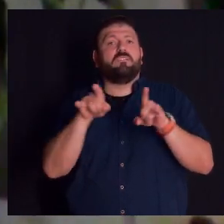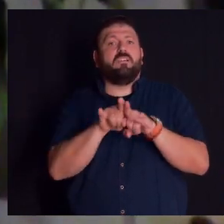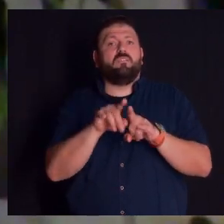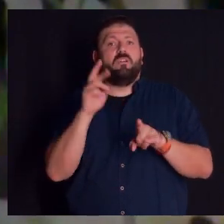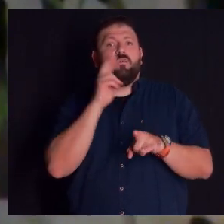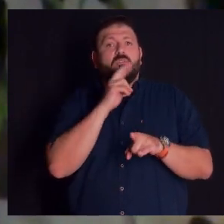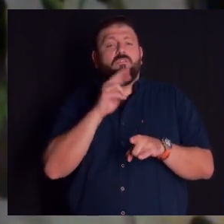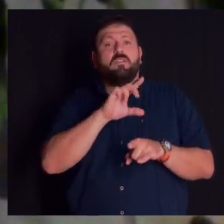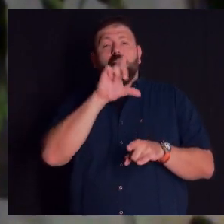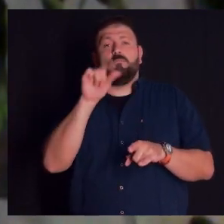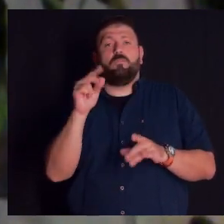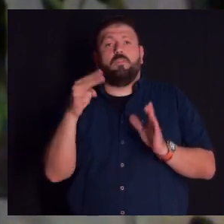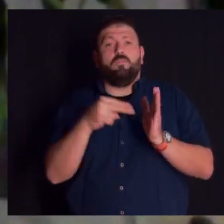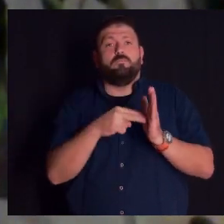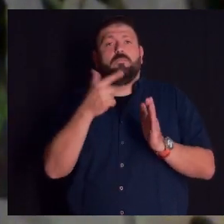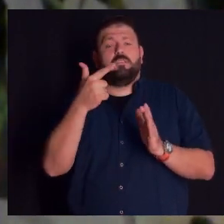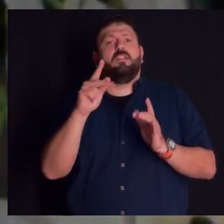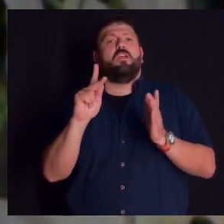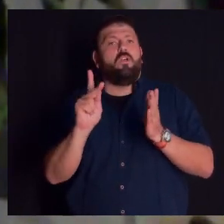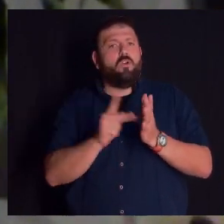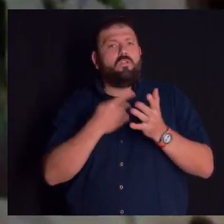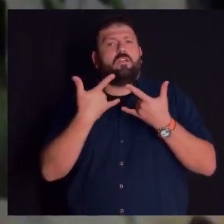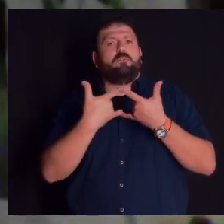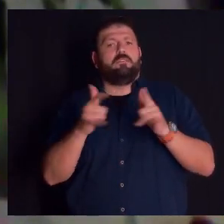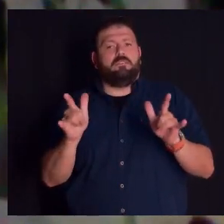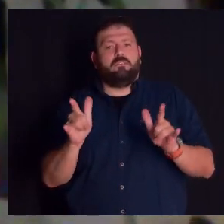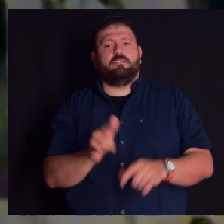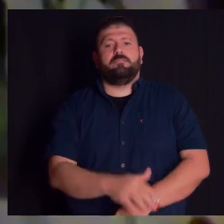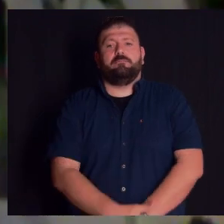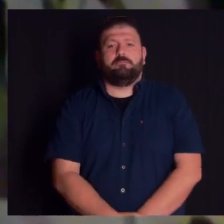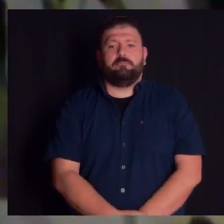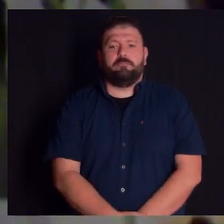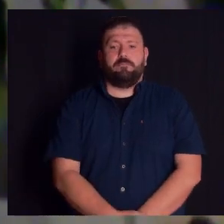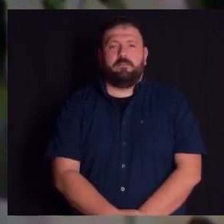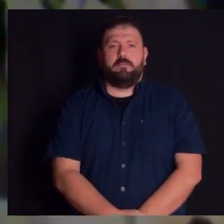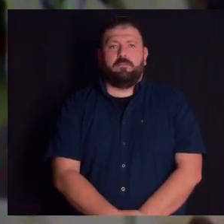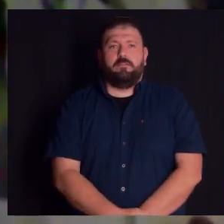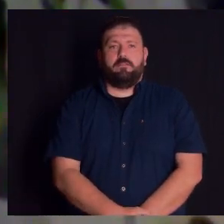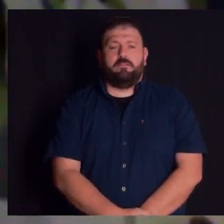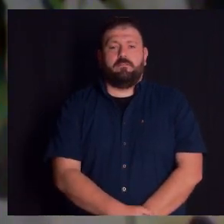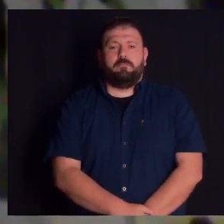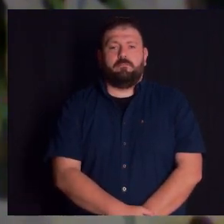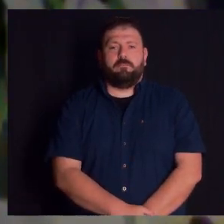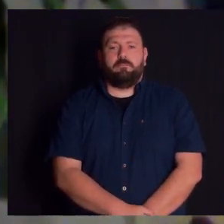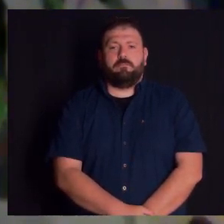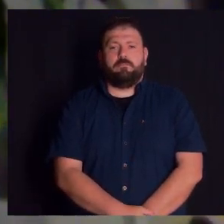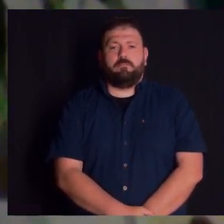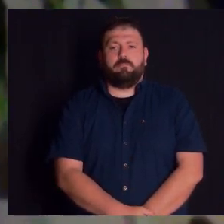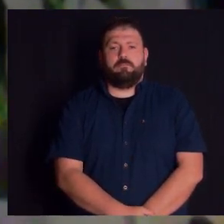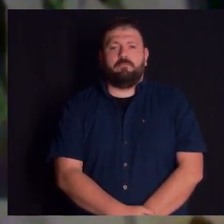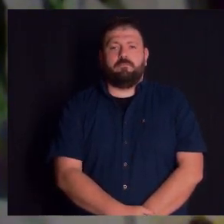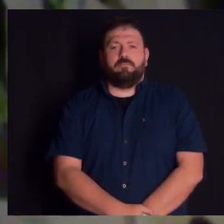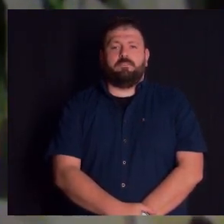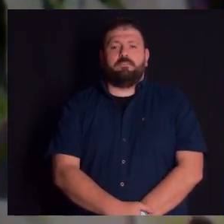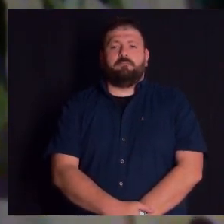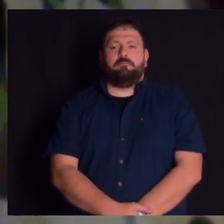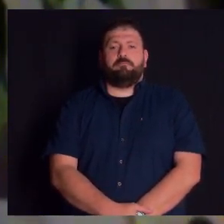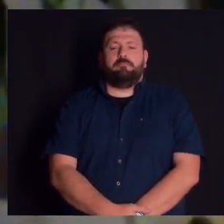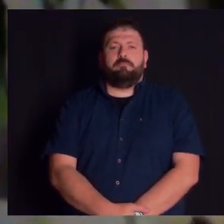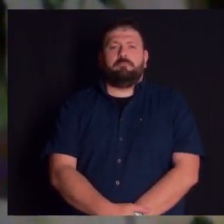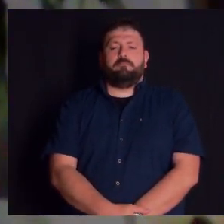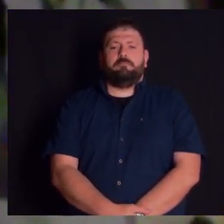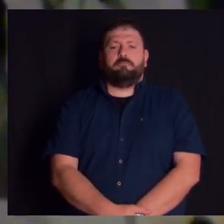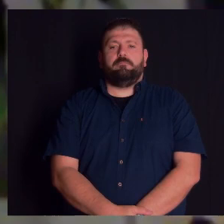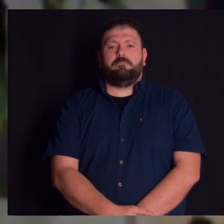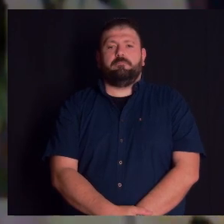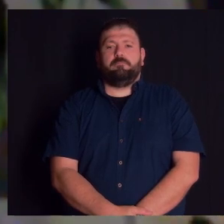closed in Russia, but then later on in Я 2016 приехала на встречу reopened. с Хорхе в сентябре 2016 года в